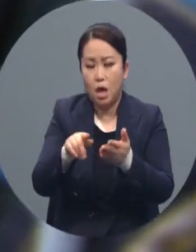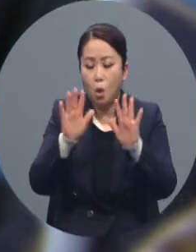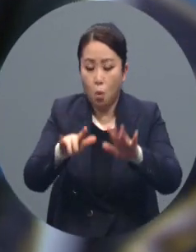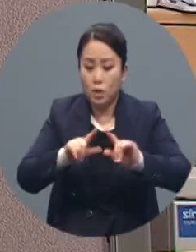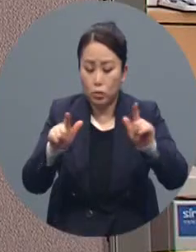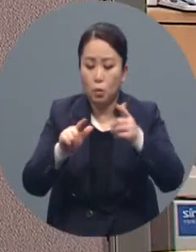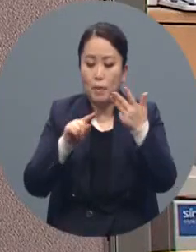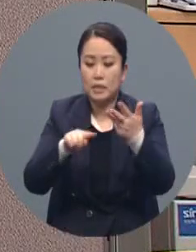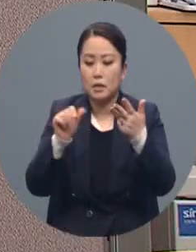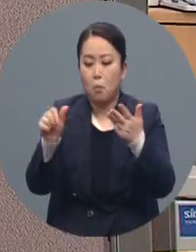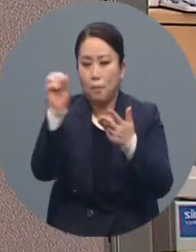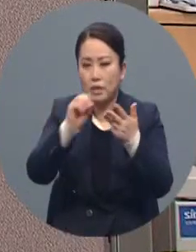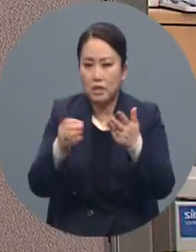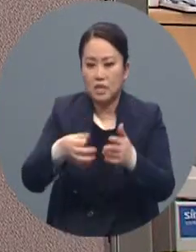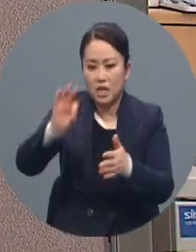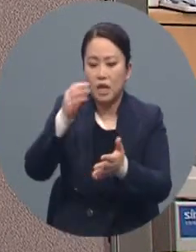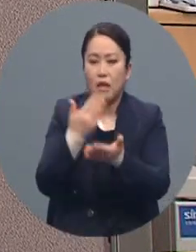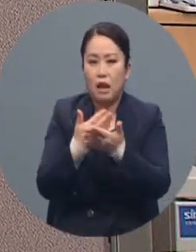있습니다.